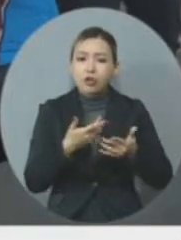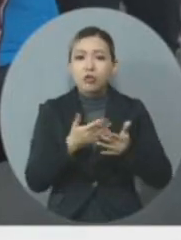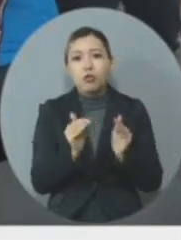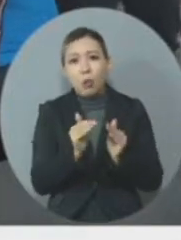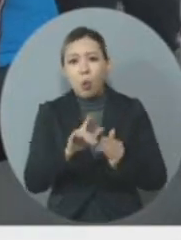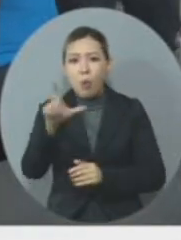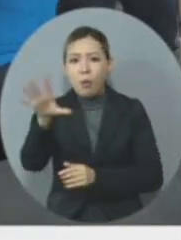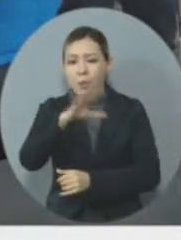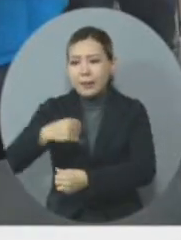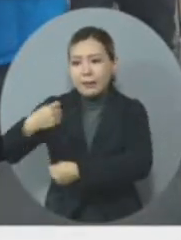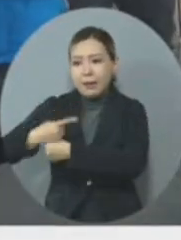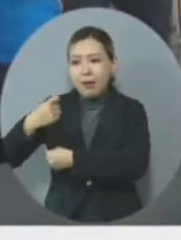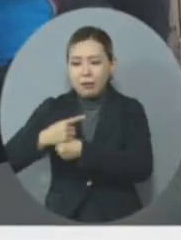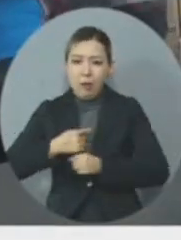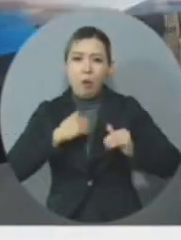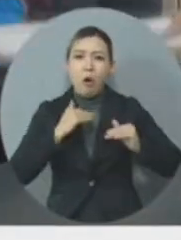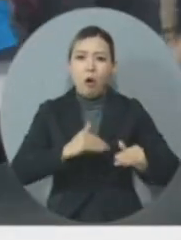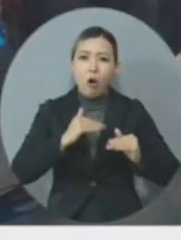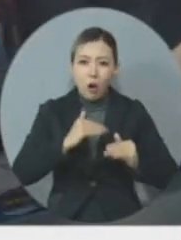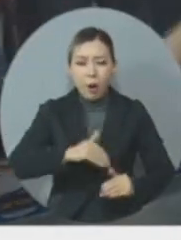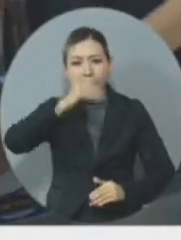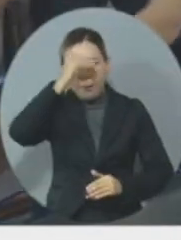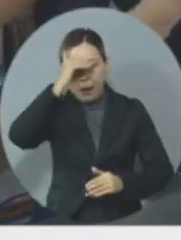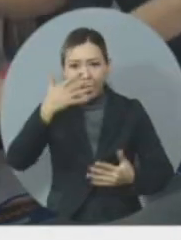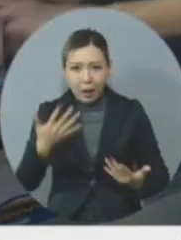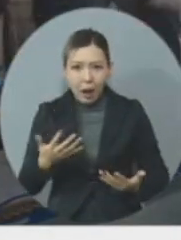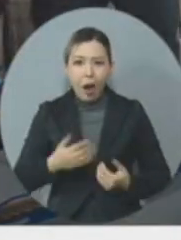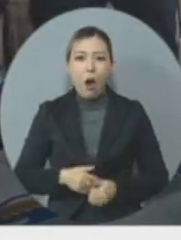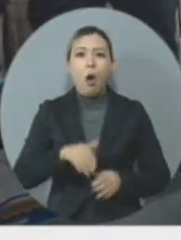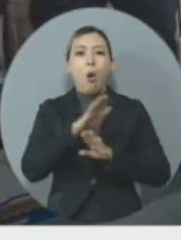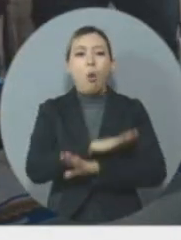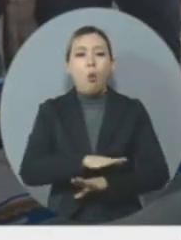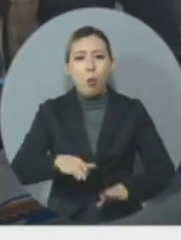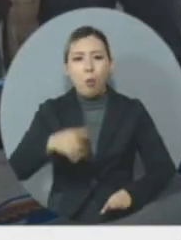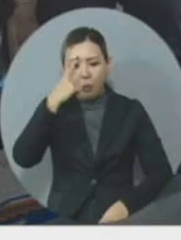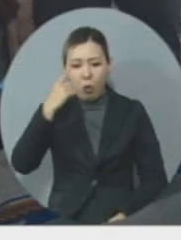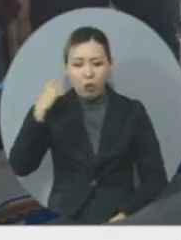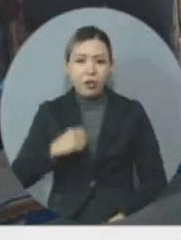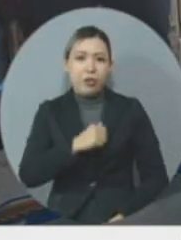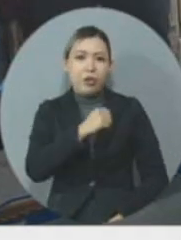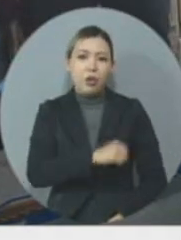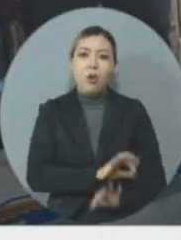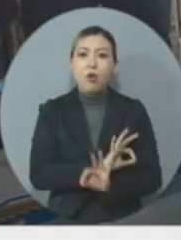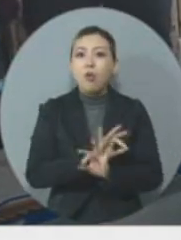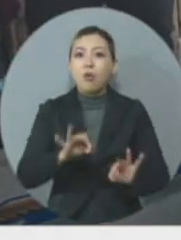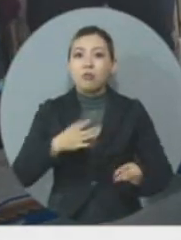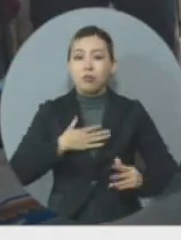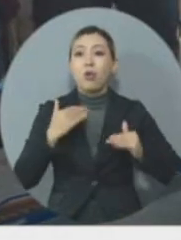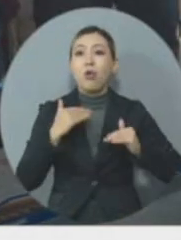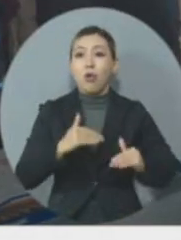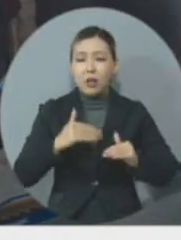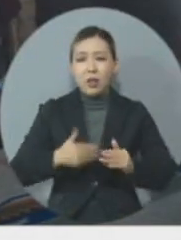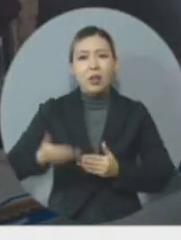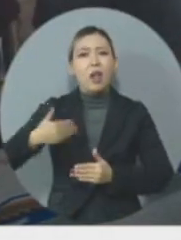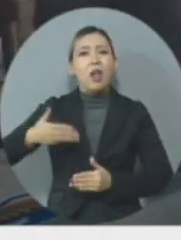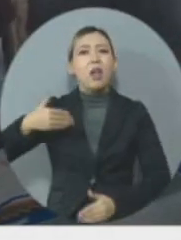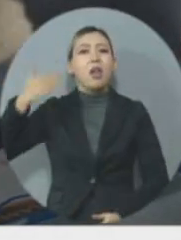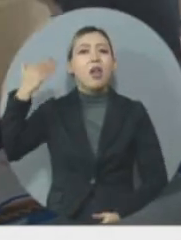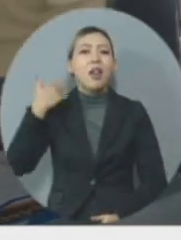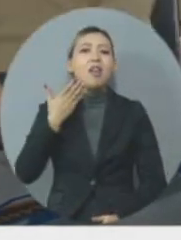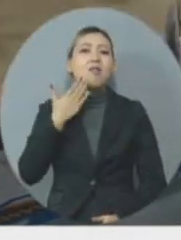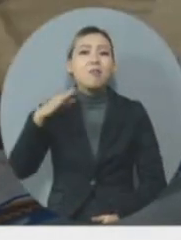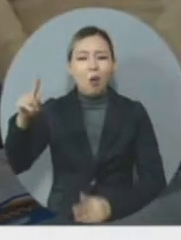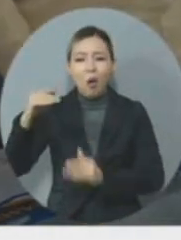хүмүүсээс захиалга авч өгдөг, лоузм алгаа, бүхтийн Монголд ээлх мэтчлээ өгдөг. Тэгээд дээр үе эмээгийн хоёлын